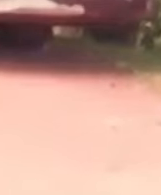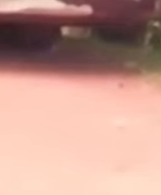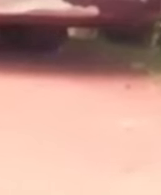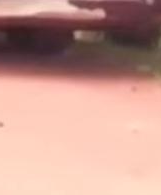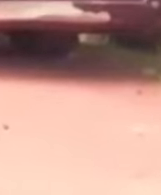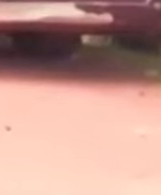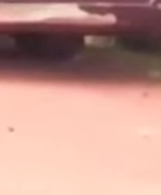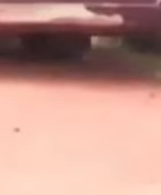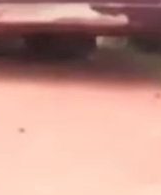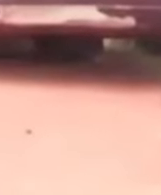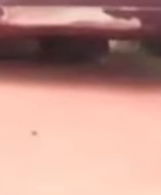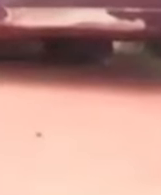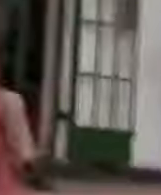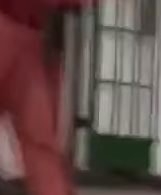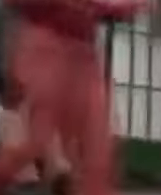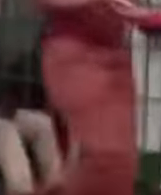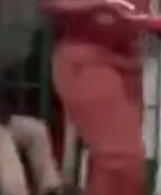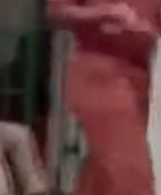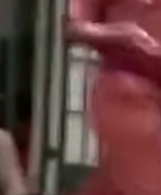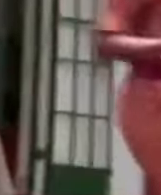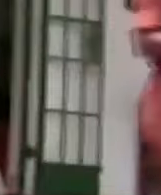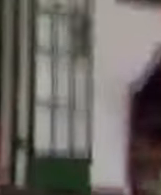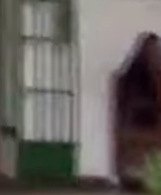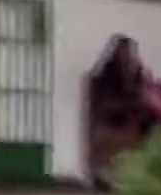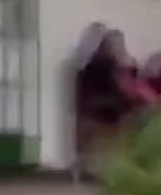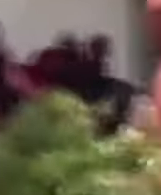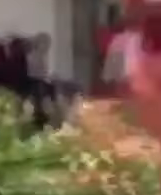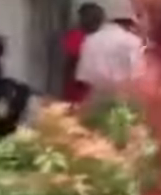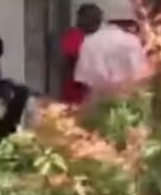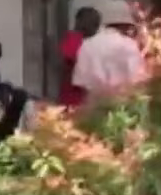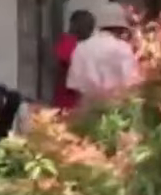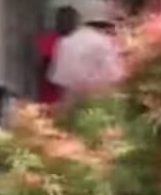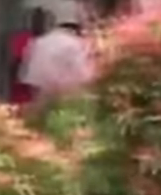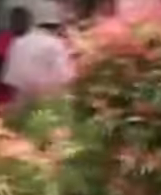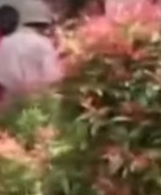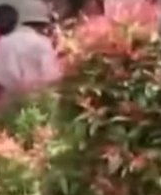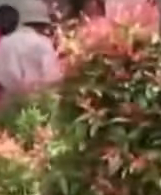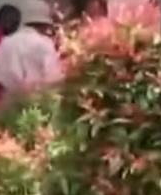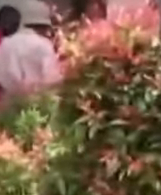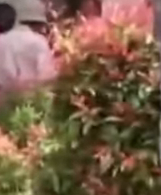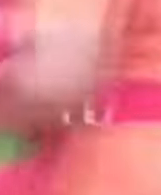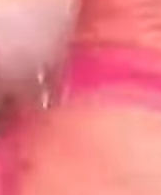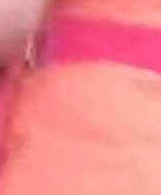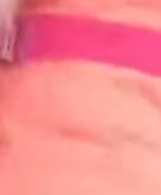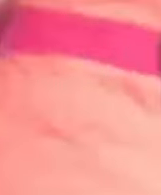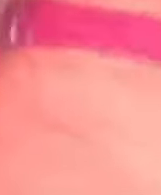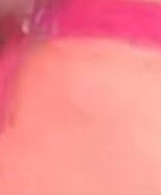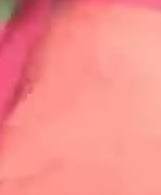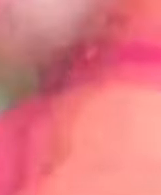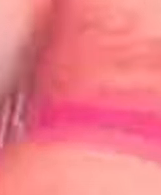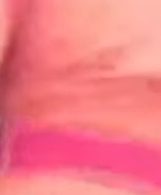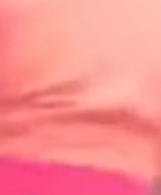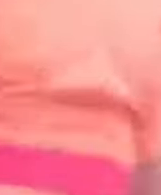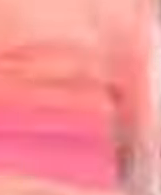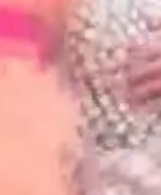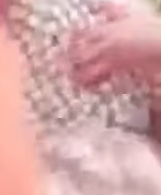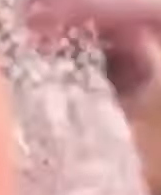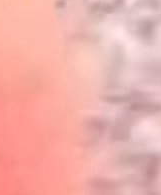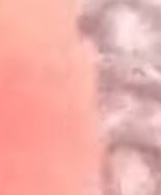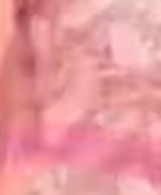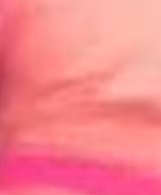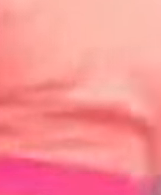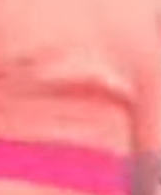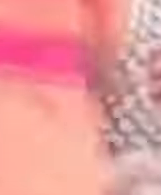Nakula kifote katali butambye byo mama. Abooluganda bakaabidde ku Kkooti nga beewuunya omuzzukulu okusibisa jjajjaawe